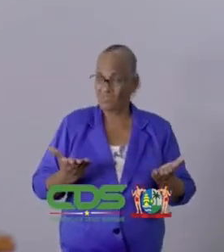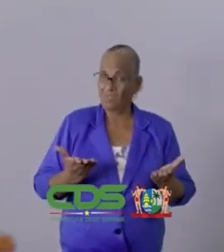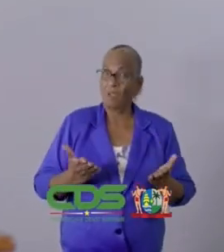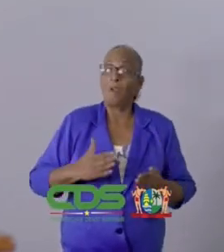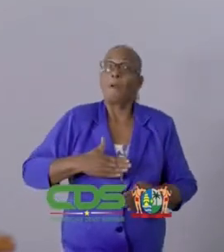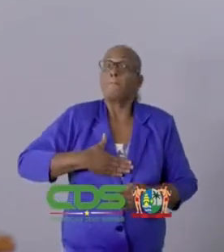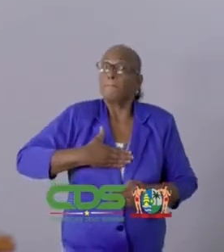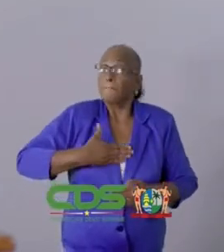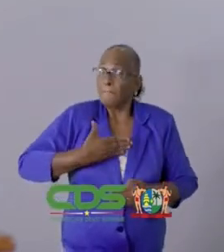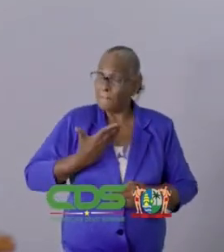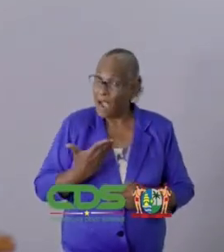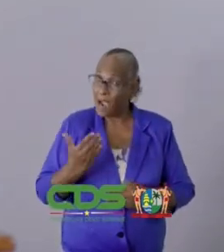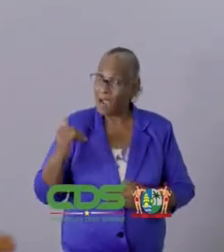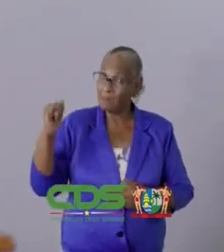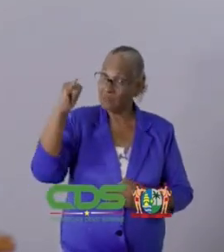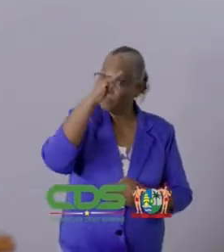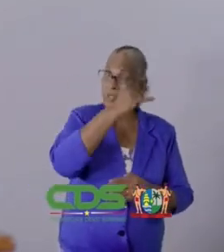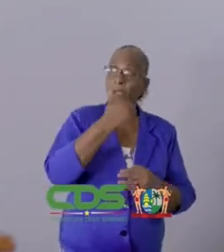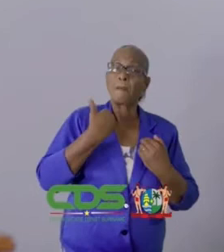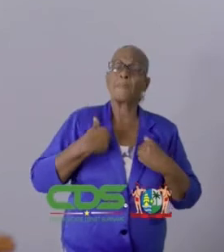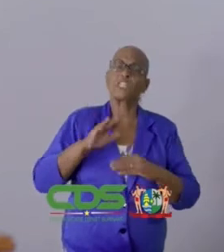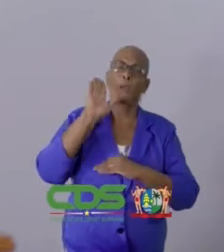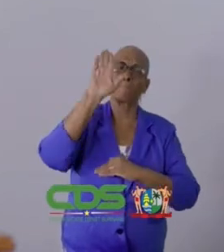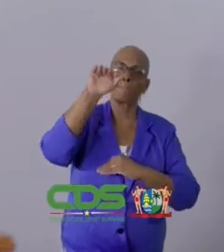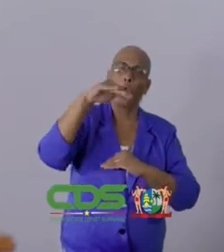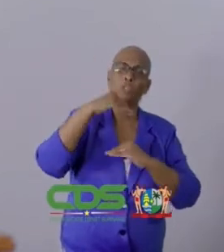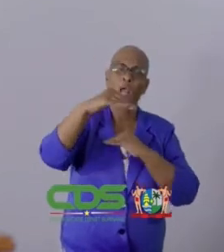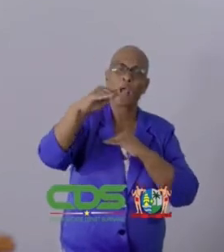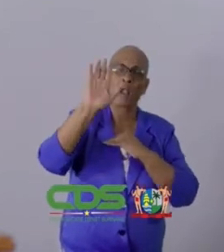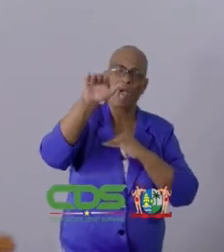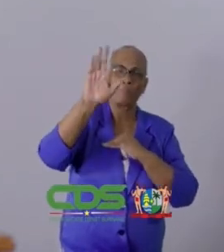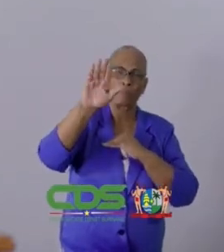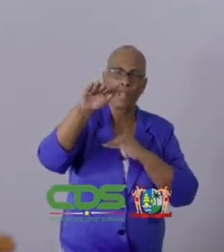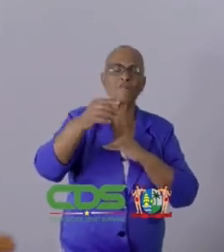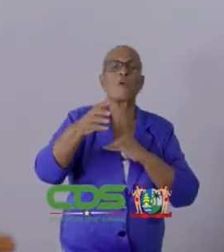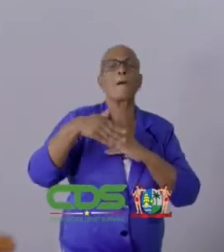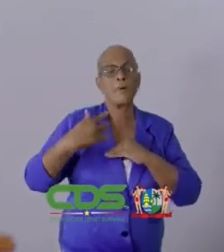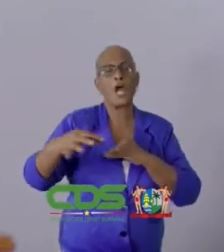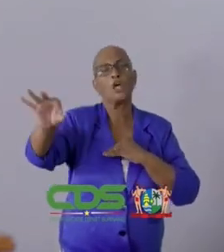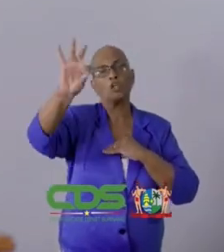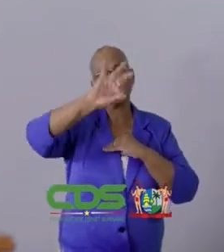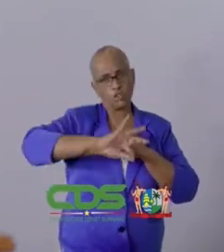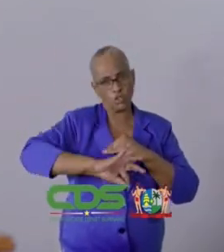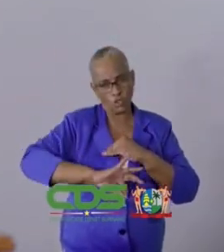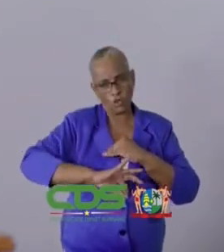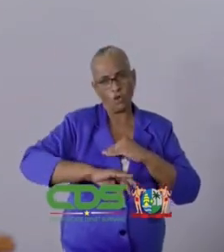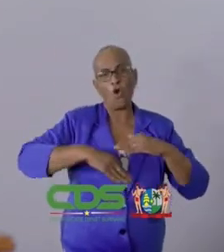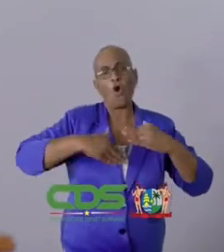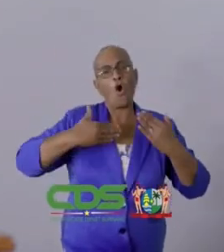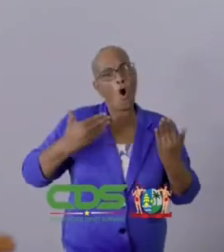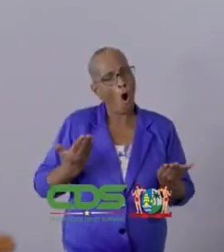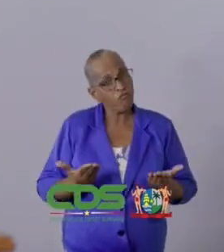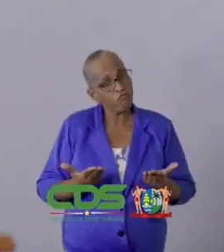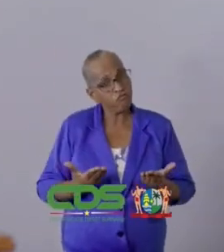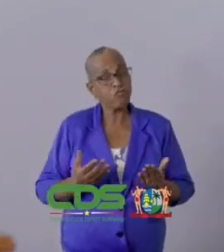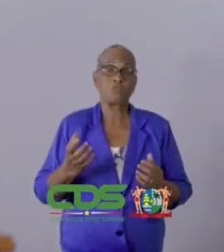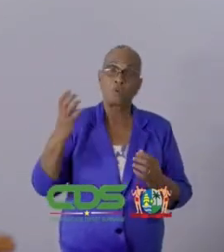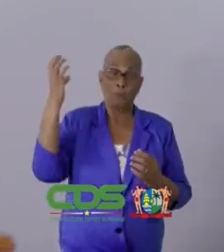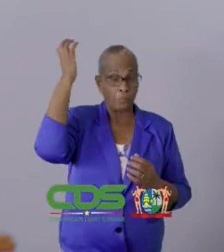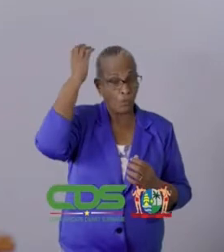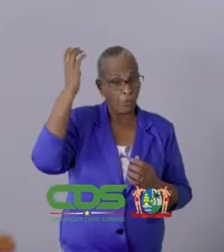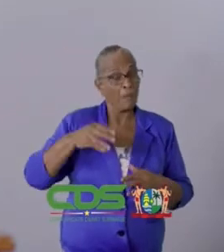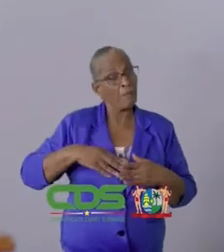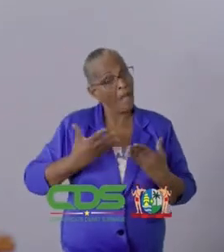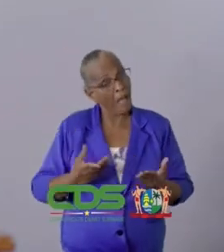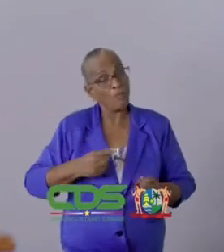Personenverkeer is uitsluitend toegestaan voor repatrianten, essentieel personeel of in verband met